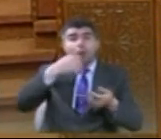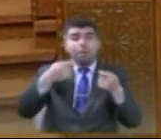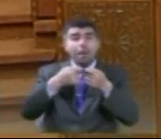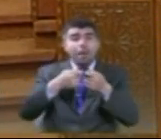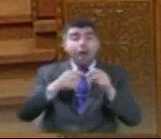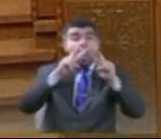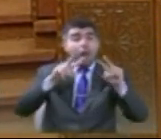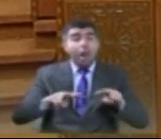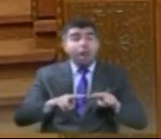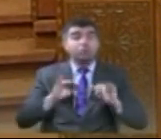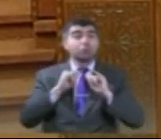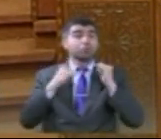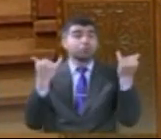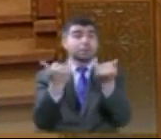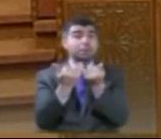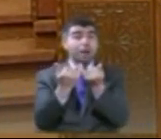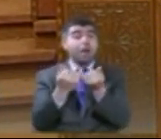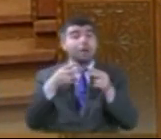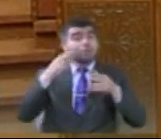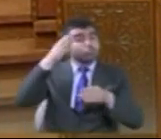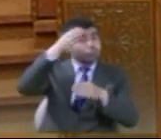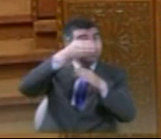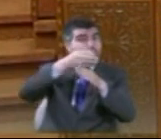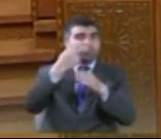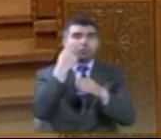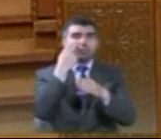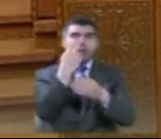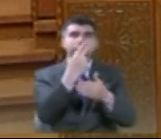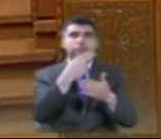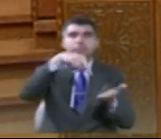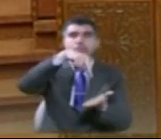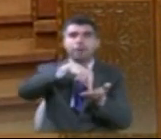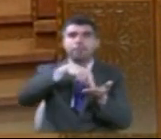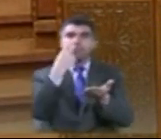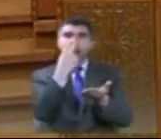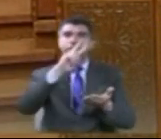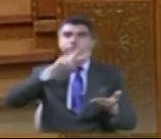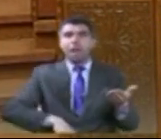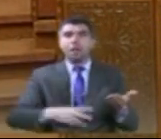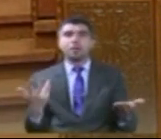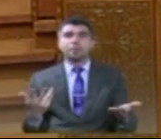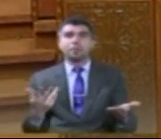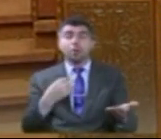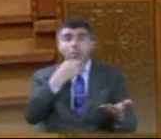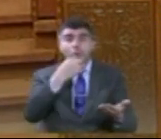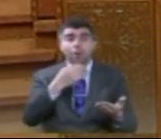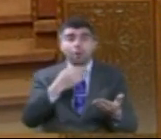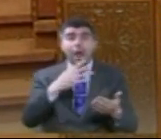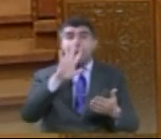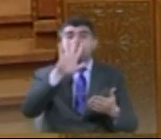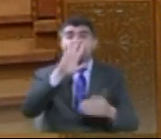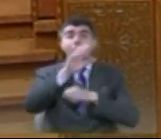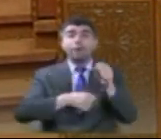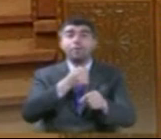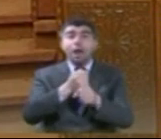يزوروها، ليست سيئة، جيدة. هذه النقطة الأولى التي وقعت فيها الحادثة. في 5 سنوات هذا